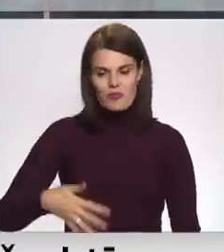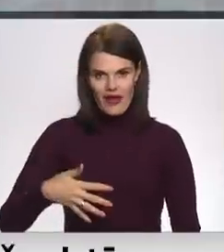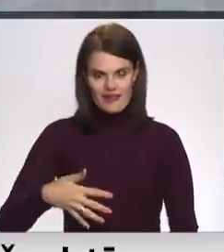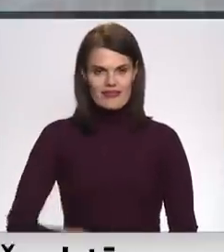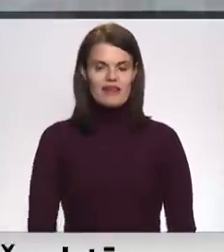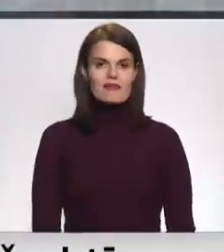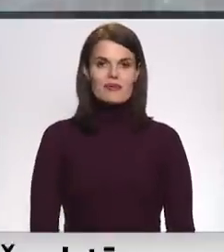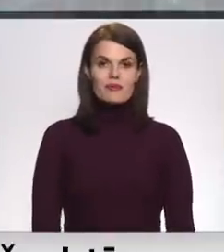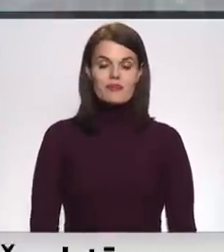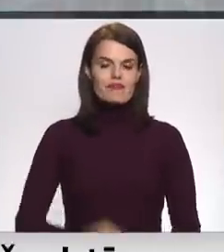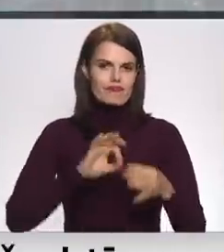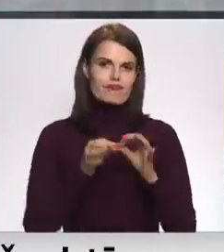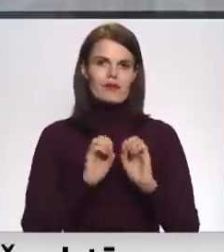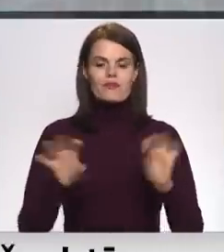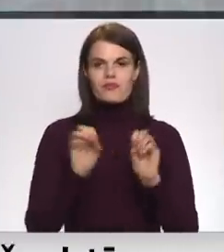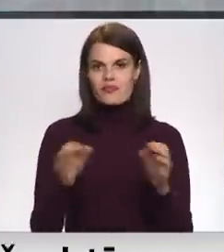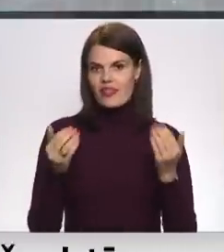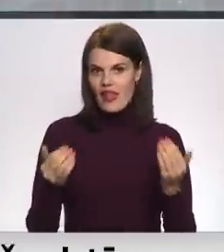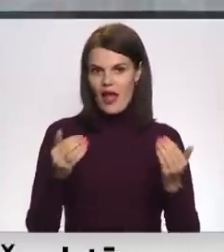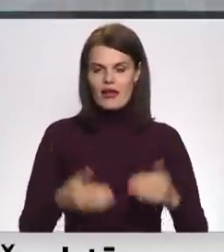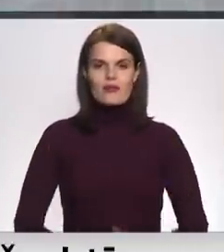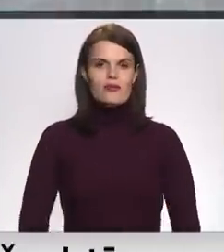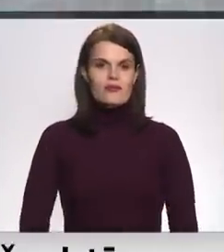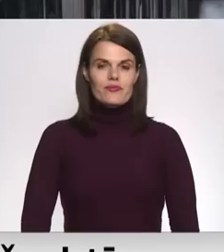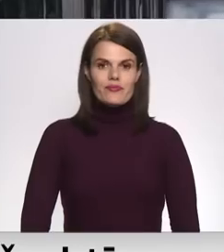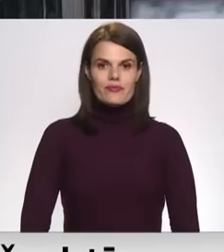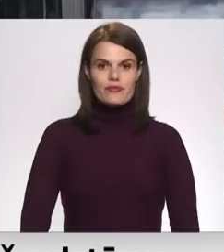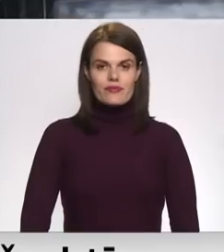50 centus. Un plašāk stāsta Dāvids Freidenfelds.